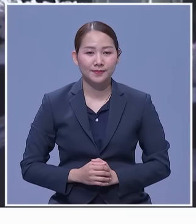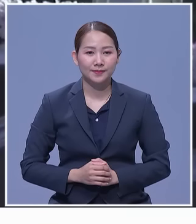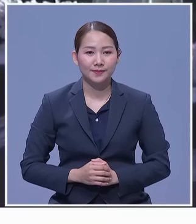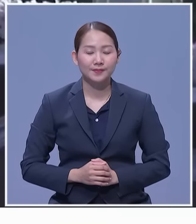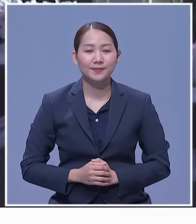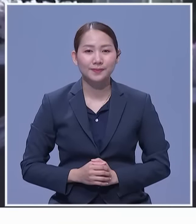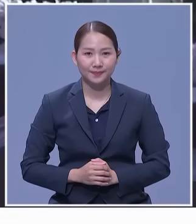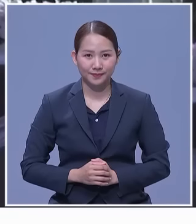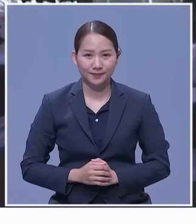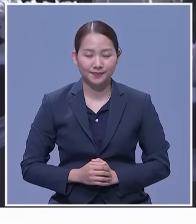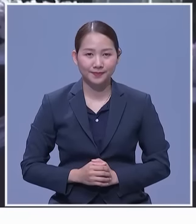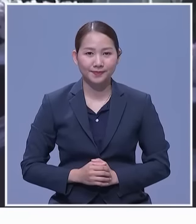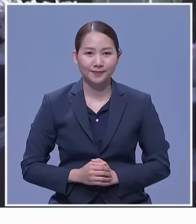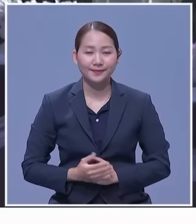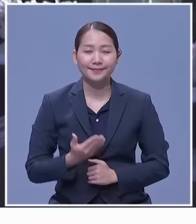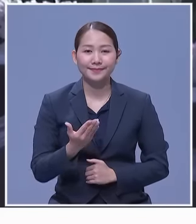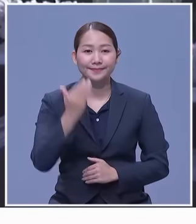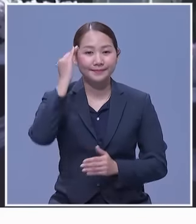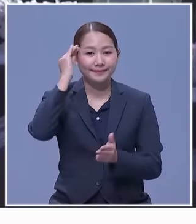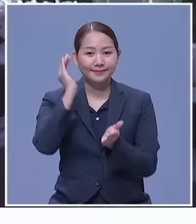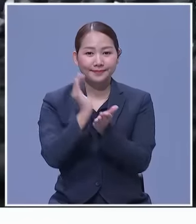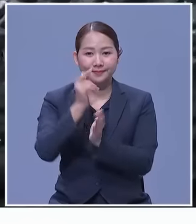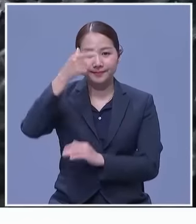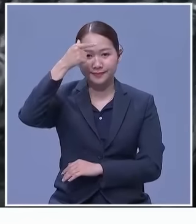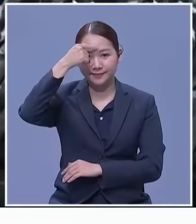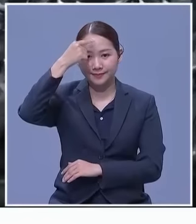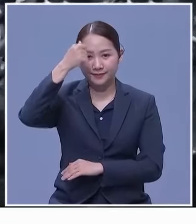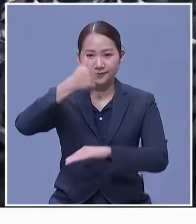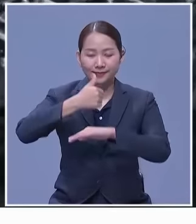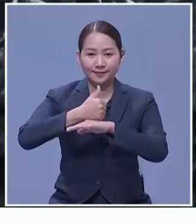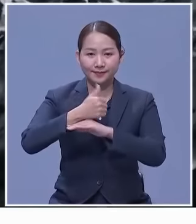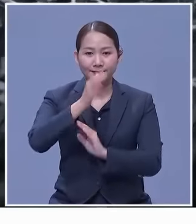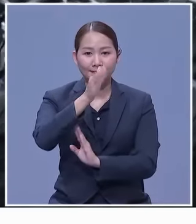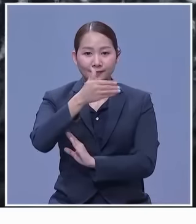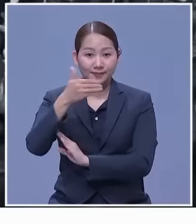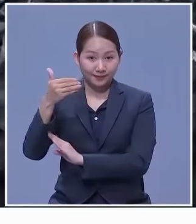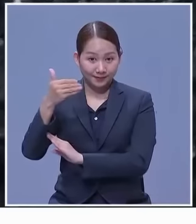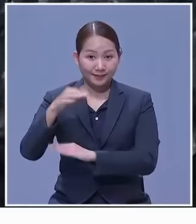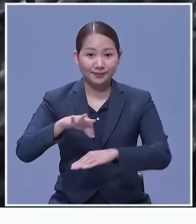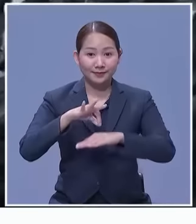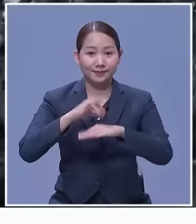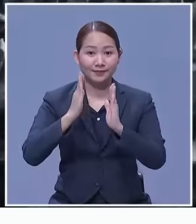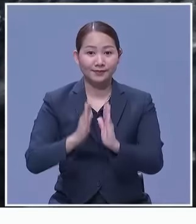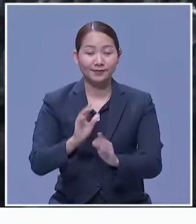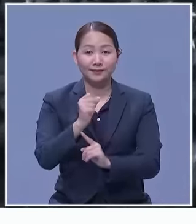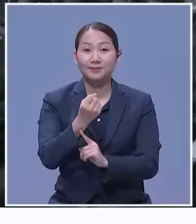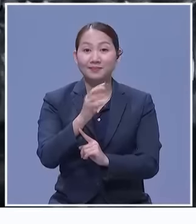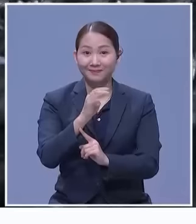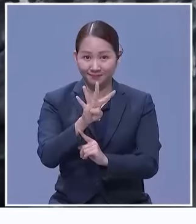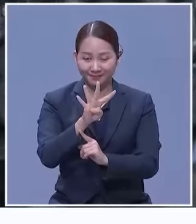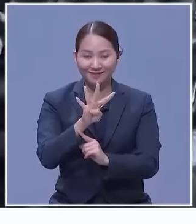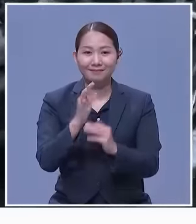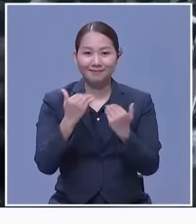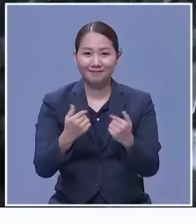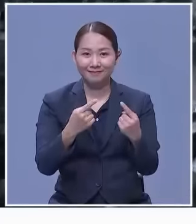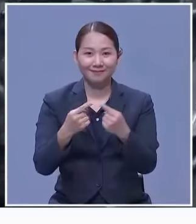สำหรับทางด้านพลตำรวจเอกต่อศักดิ์สุขวิมลนะคะนั่นเป็นผู้บัญชาการตำรวจแห่งชาติคนที่14ซึ่งจากนี้ก็คงต้องจับตามองเรื่องของการสร